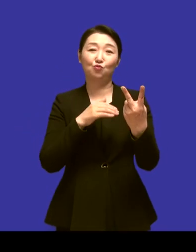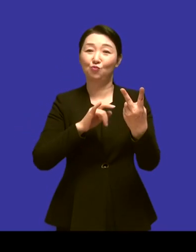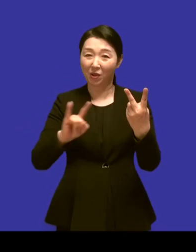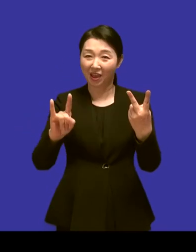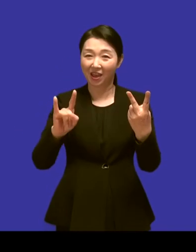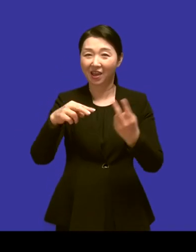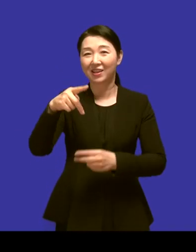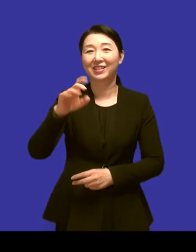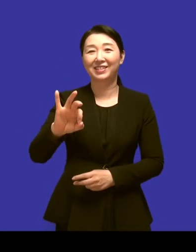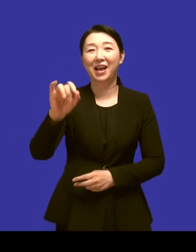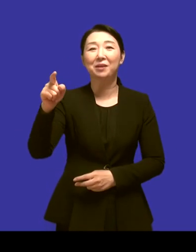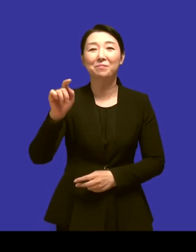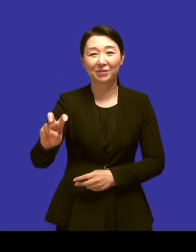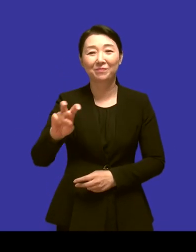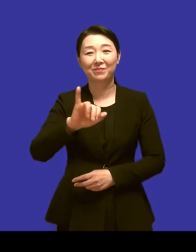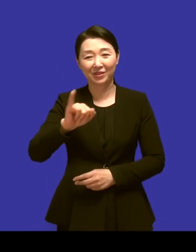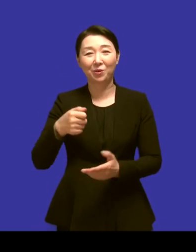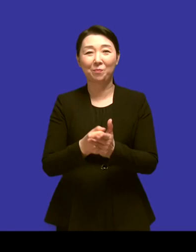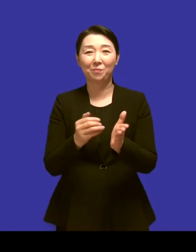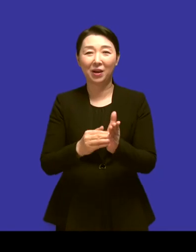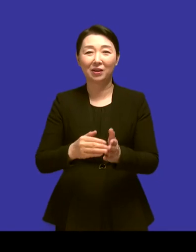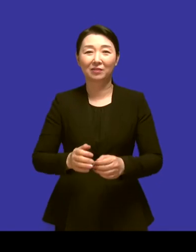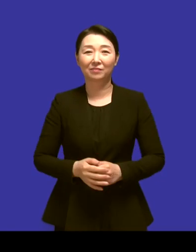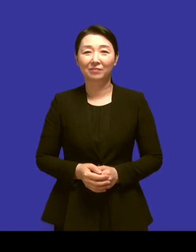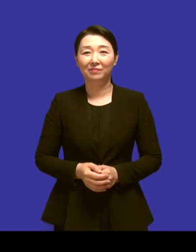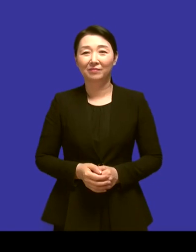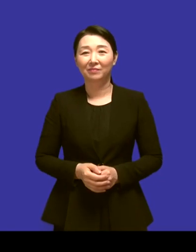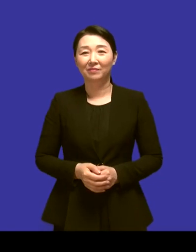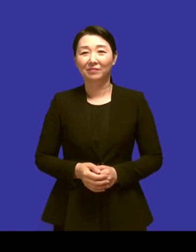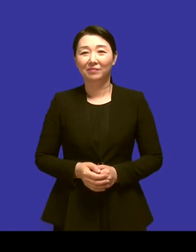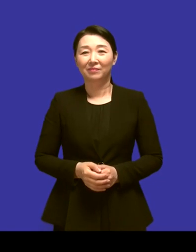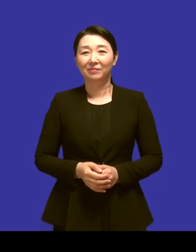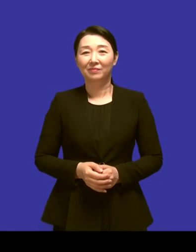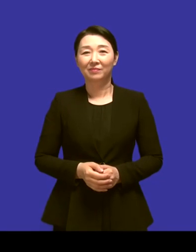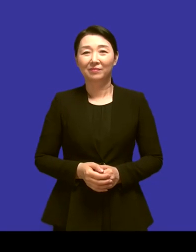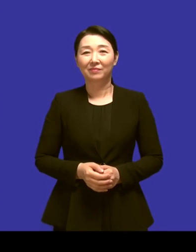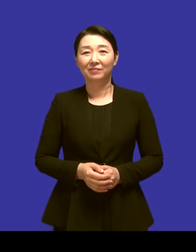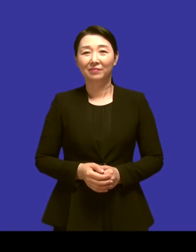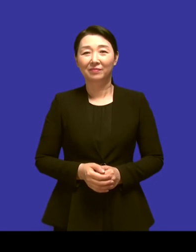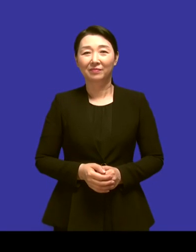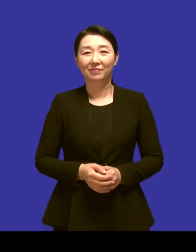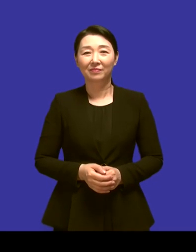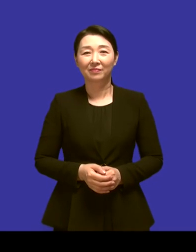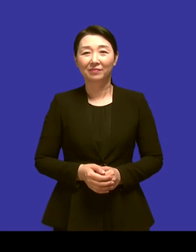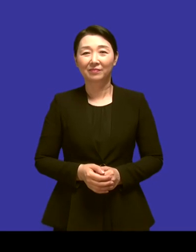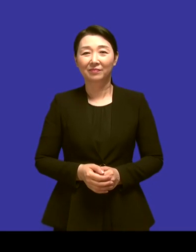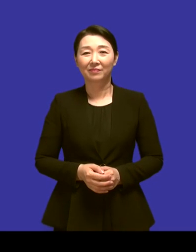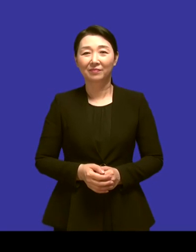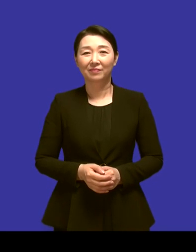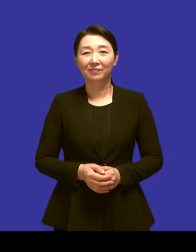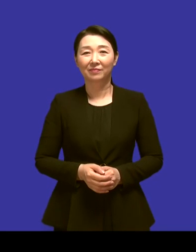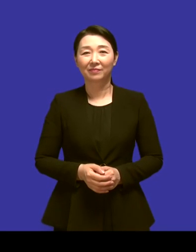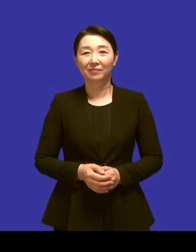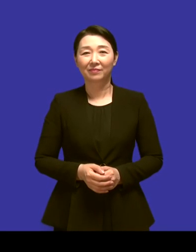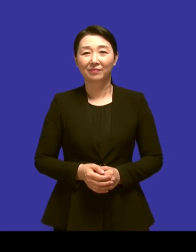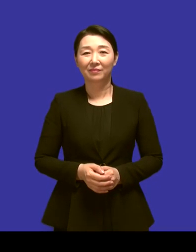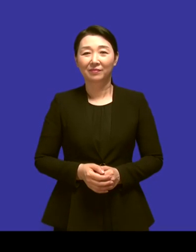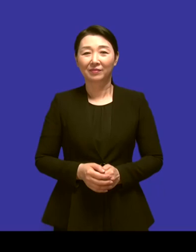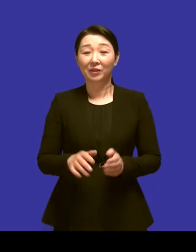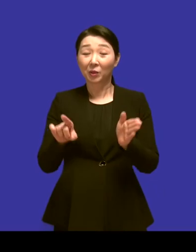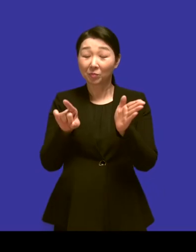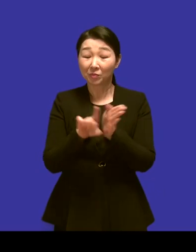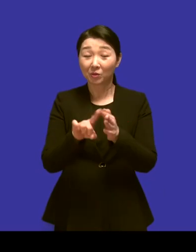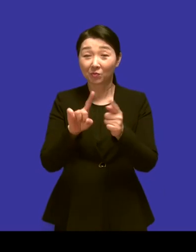그런데 쌍뿜이 네 쌍뿜으로 어. 이렇게 어, 쌍뿜한데요? 네 아 근데 그러면 이게 사실 이렇게